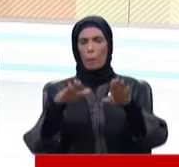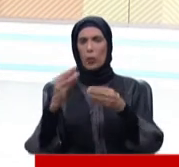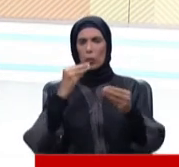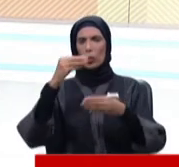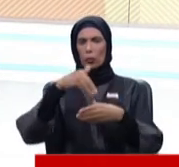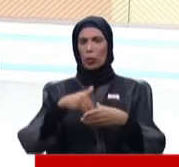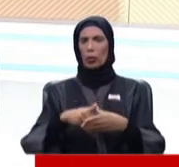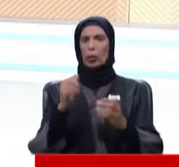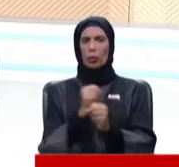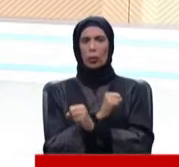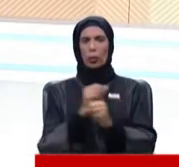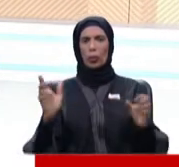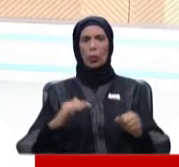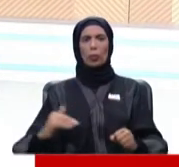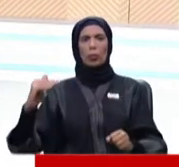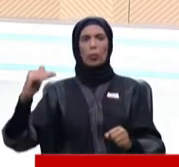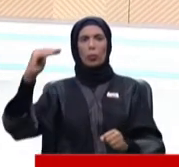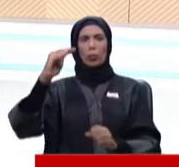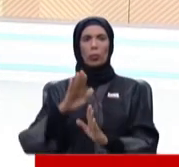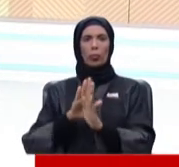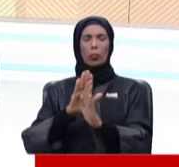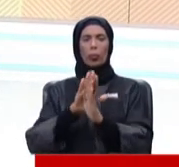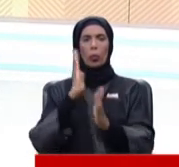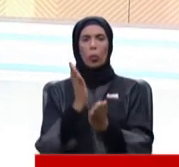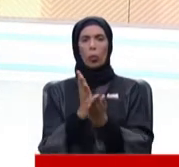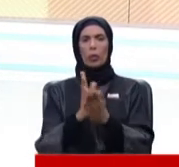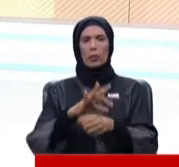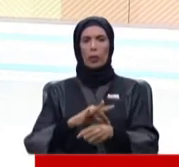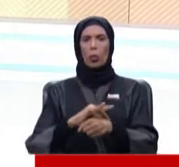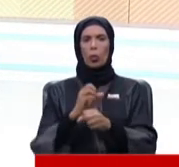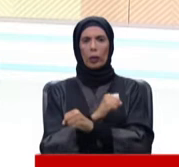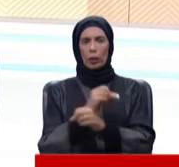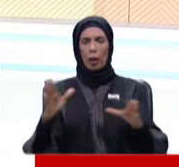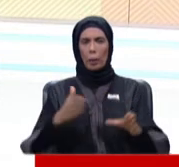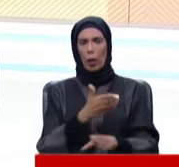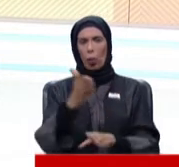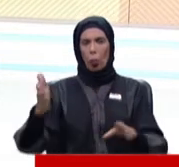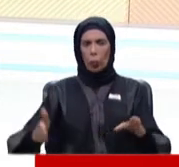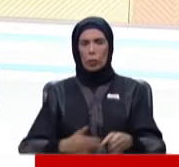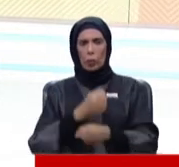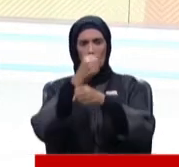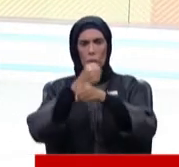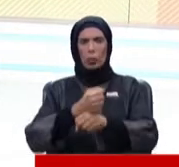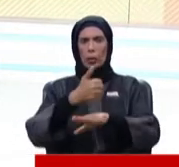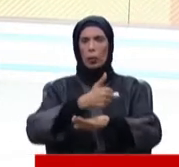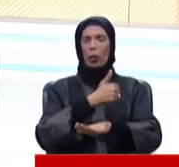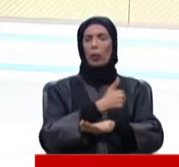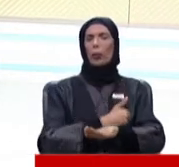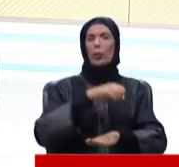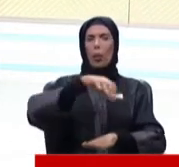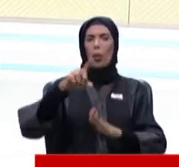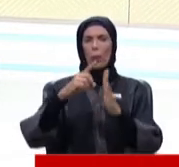والتنفيذية، وذلك في إطار ديمقراطي عصري يدعم حقوق الإنسان والحريات العامة ويرسخ أسس دولة